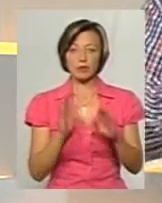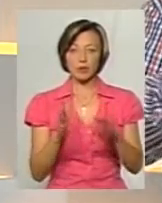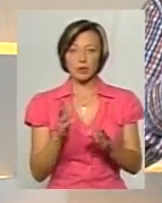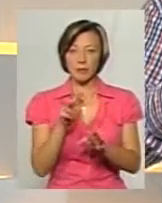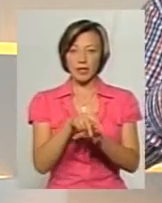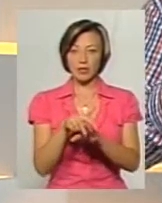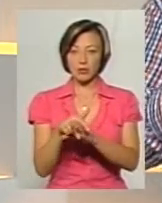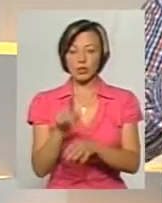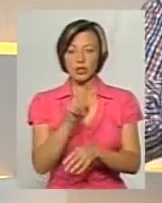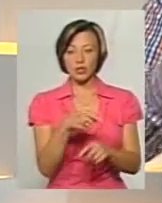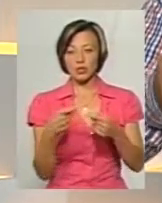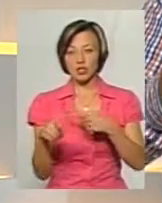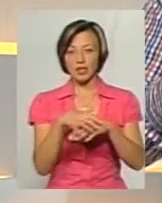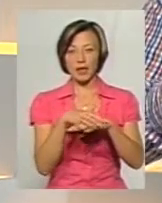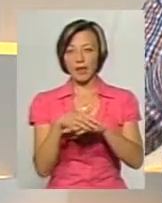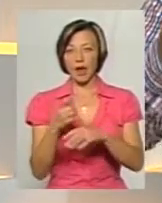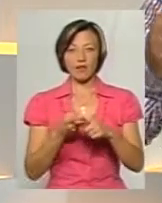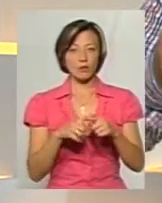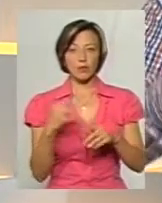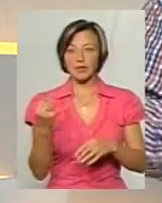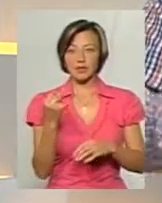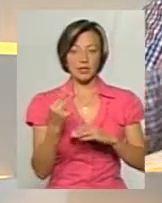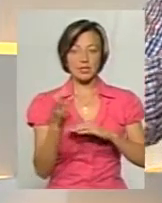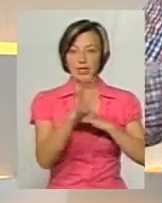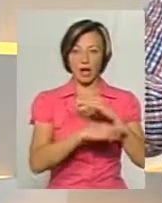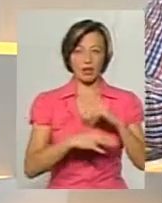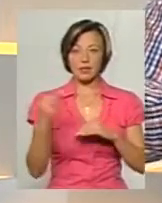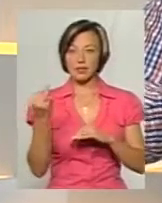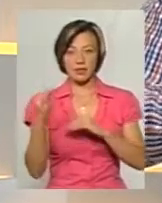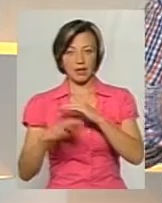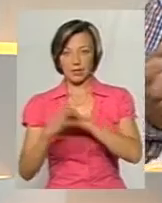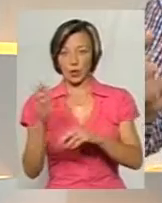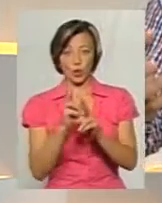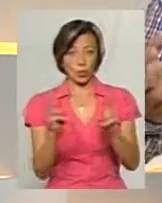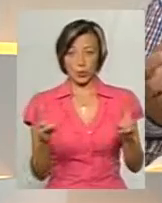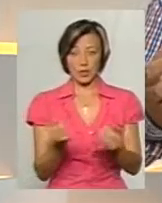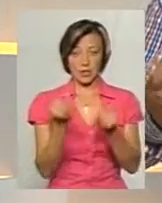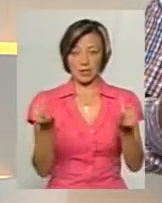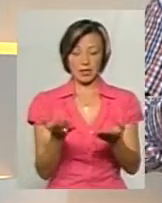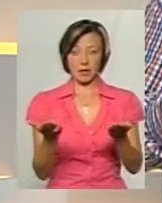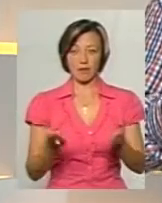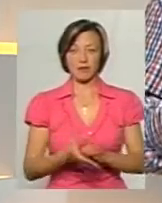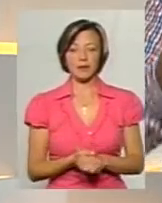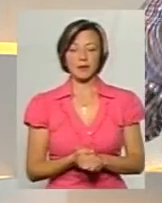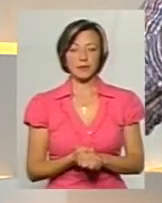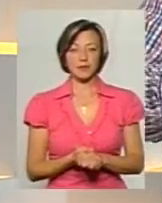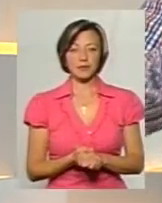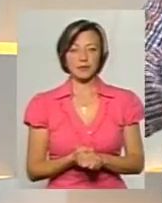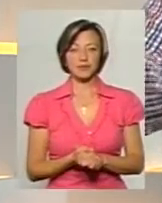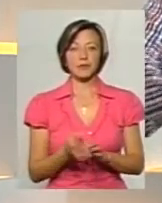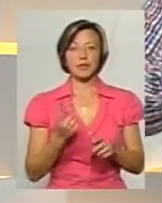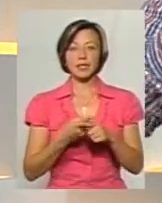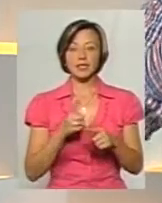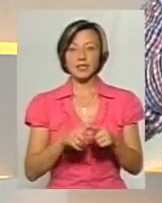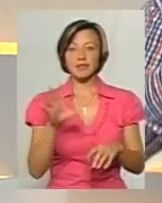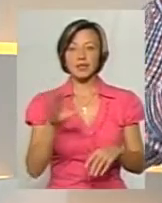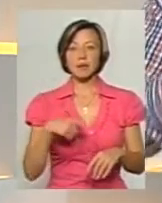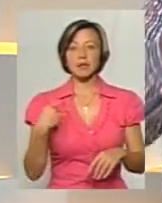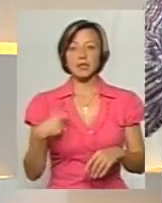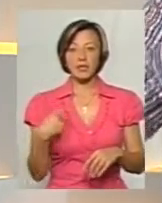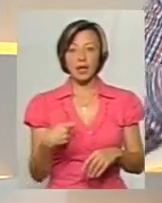не ті чи інші ринки, а в цьому не зацікавлений Захід і не зацікавлений Схід. Ніхто не зацікавлений, тому ці всі президенти,